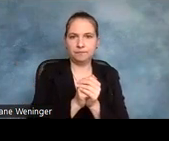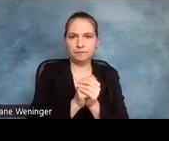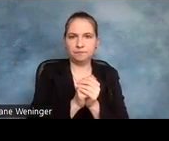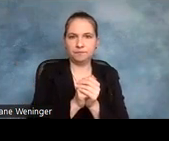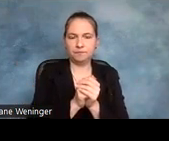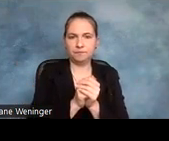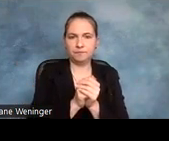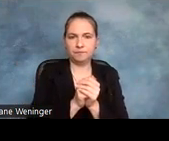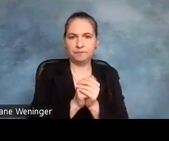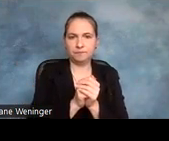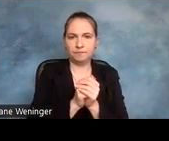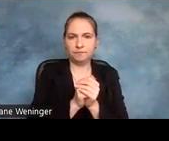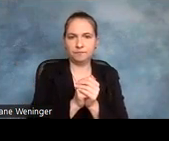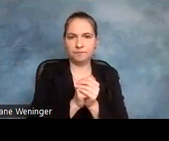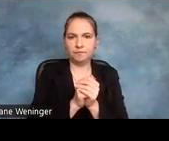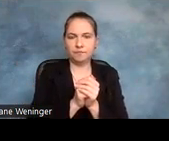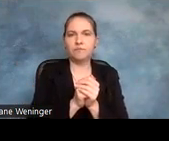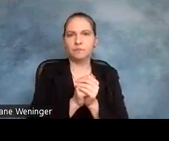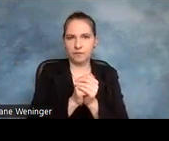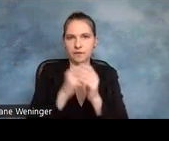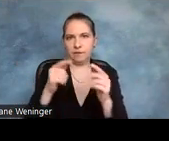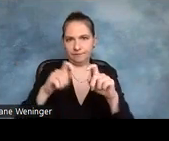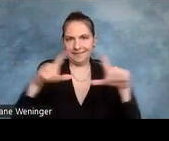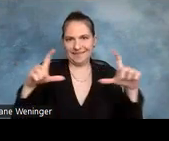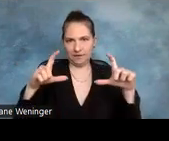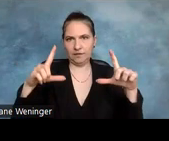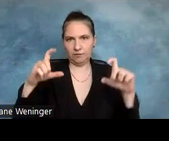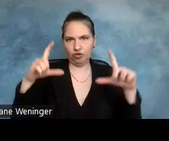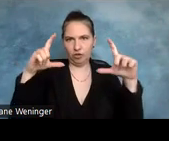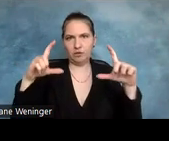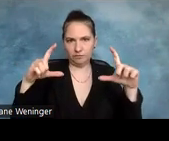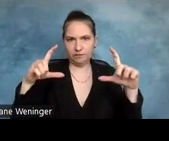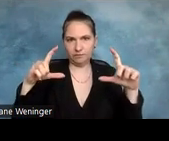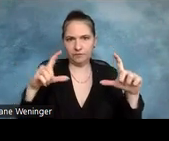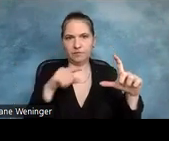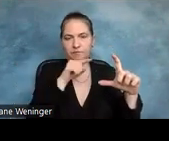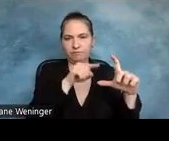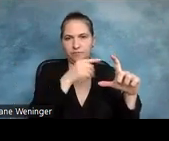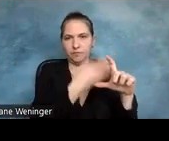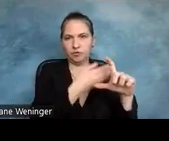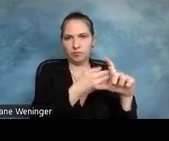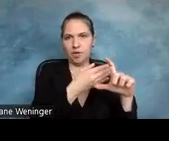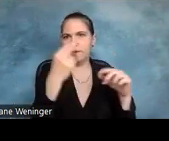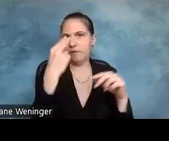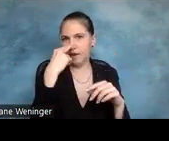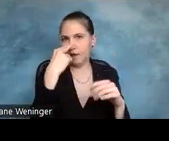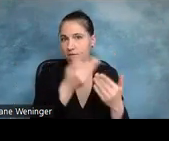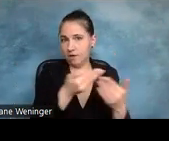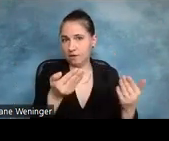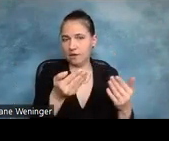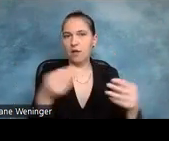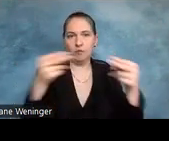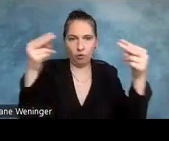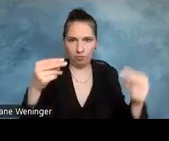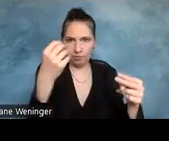halt, ja, macht es am besten mit dem Screenshot das Beispiel. Hier ist zum Beispiel ein Fehler. Wir haben eine Website,